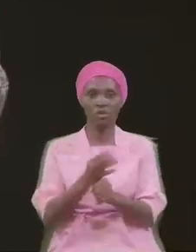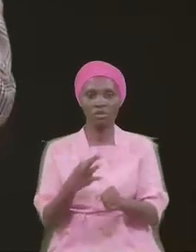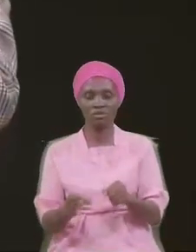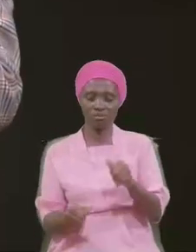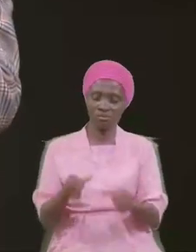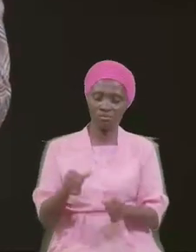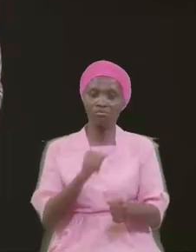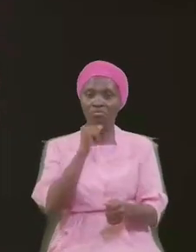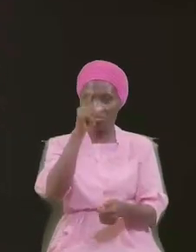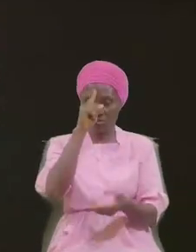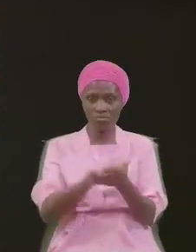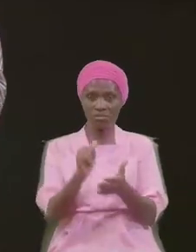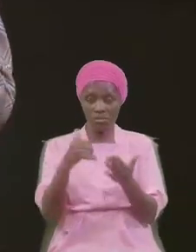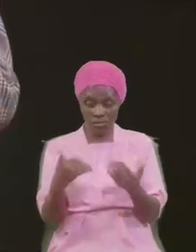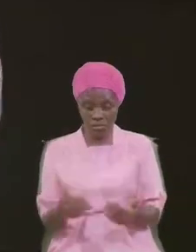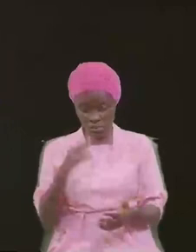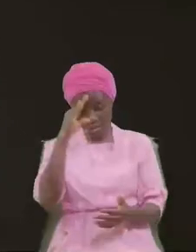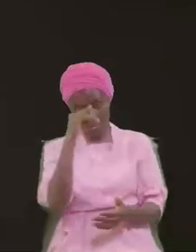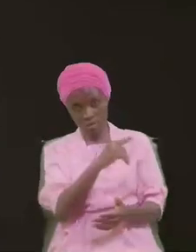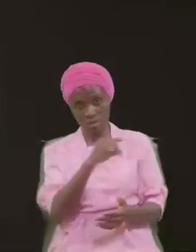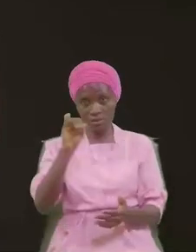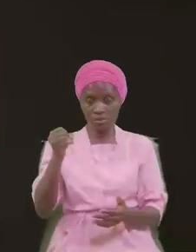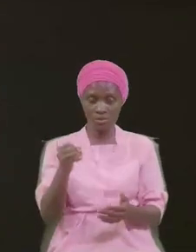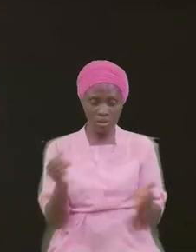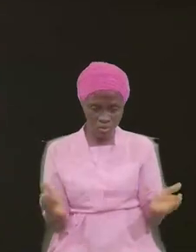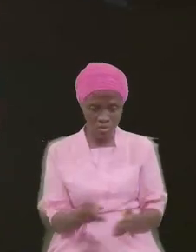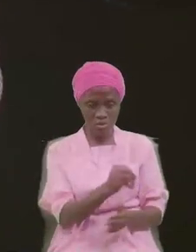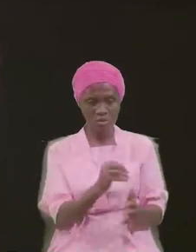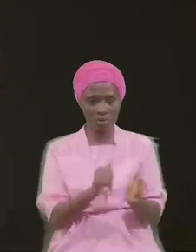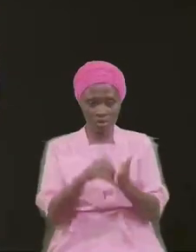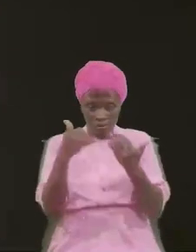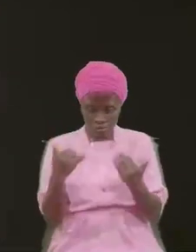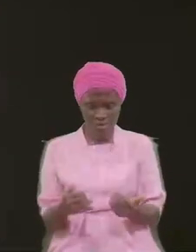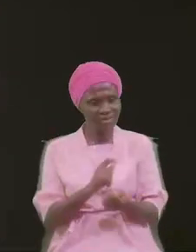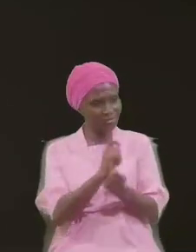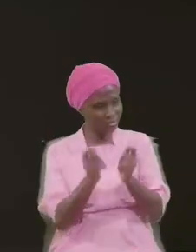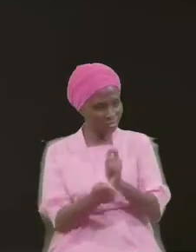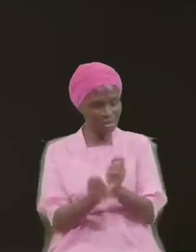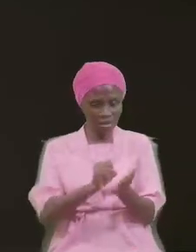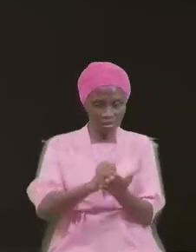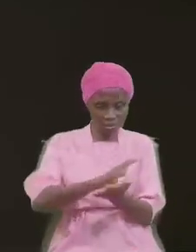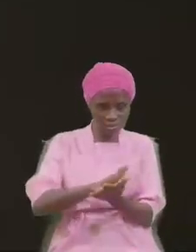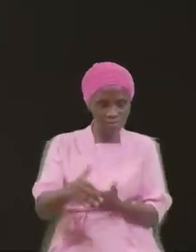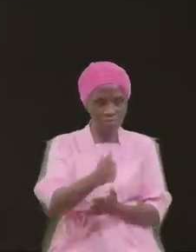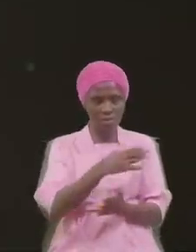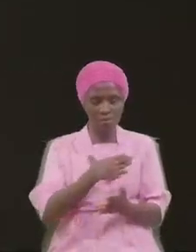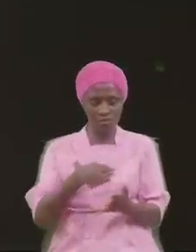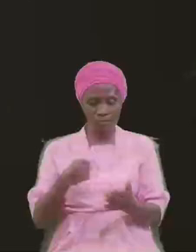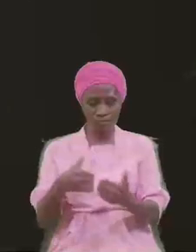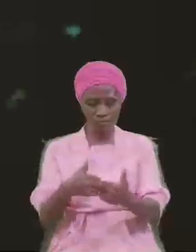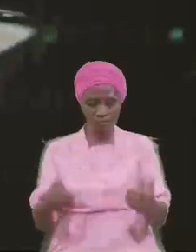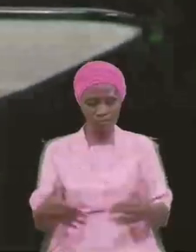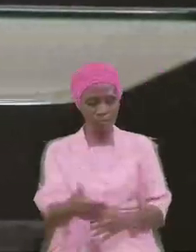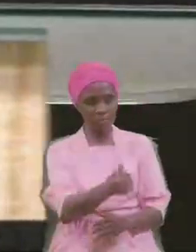ans d'incrédulité. Mais il a dit, changez, sanctifiez-vous. séparez-vous